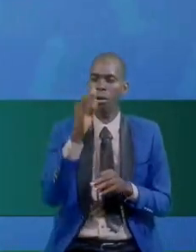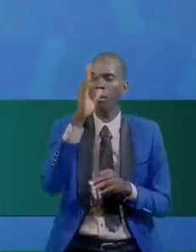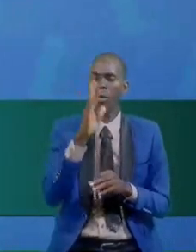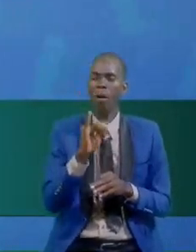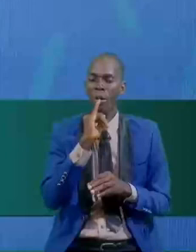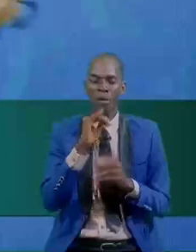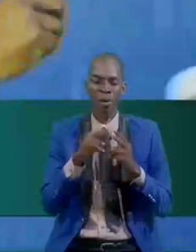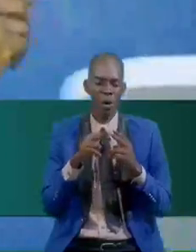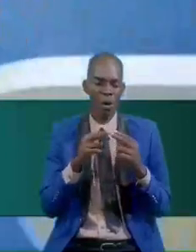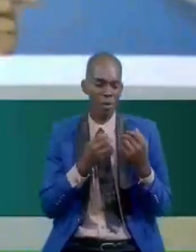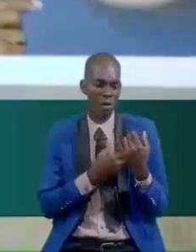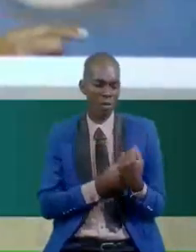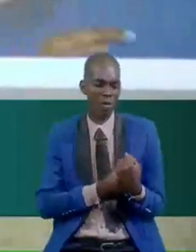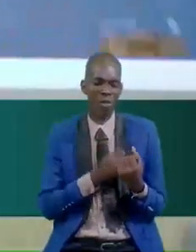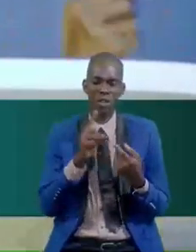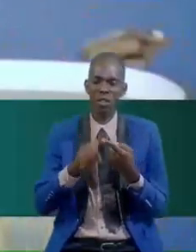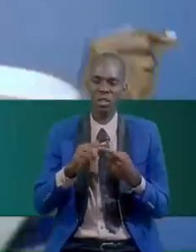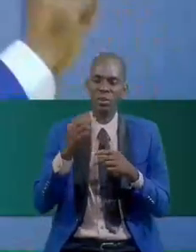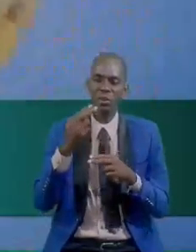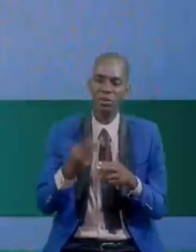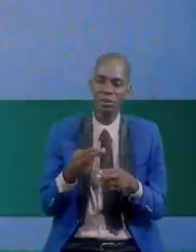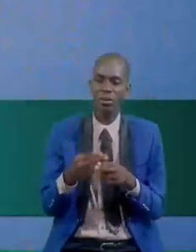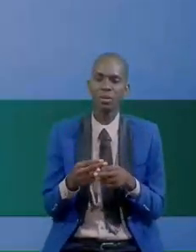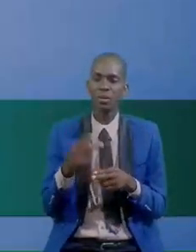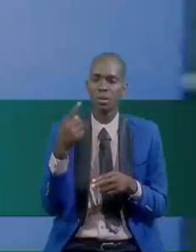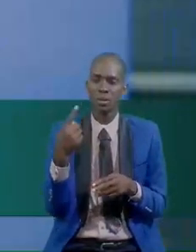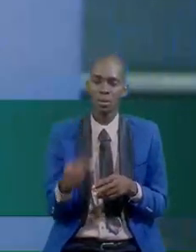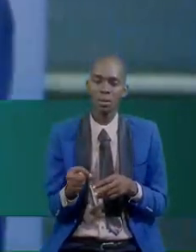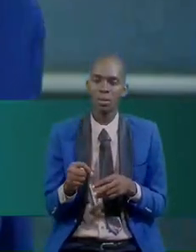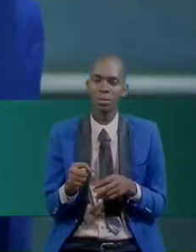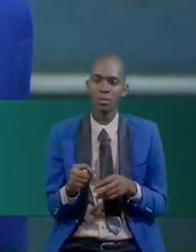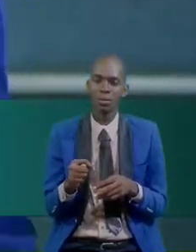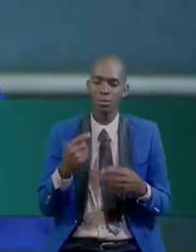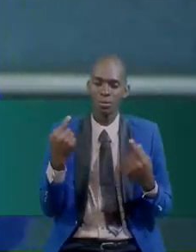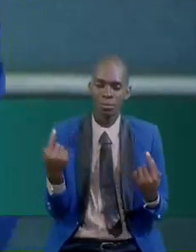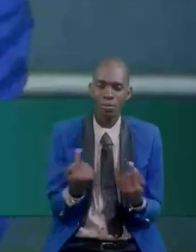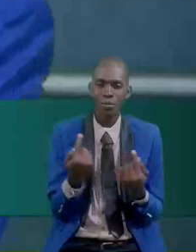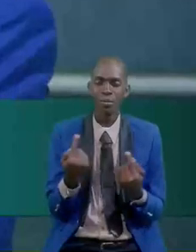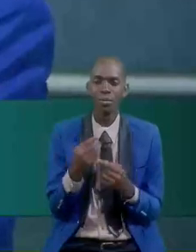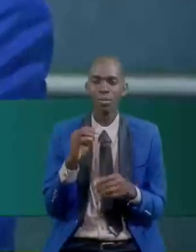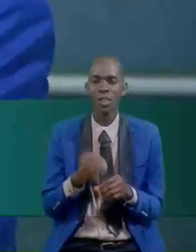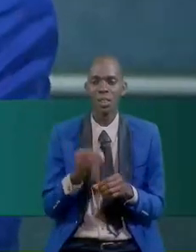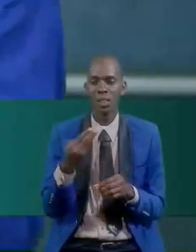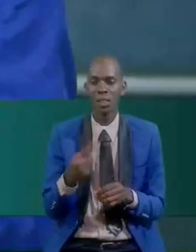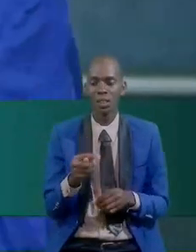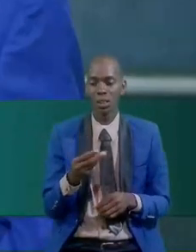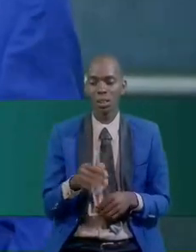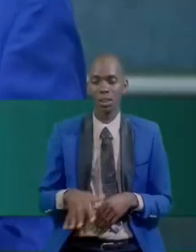est assez audacieux pour mentionner un péché particulier dans le